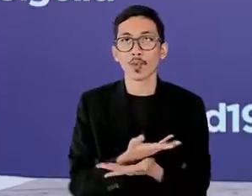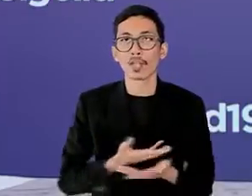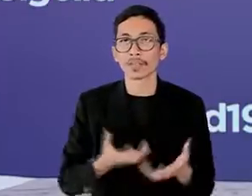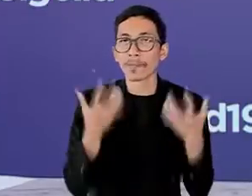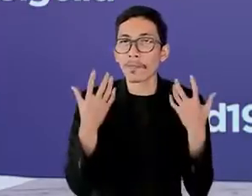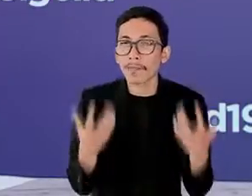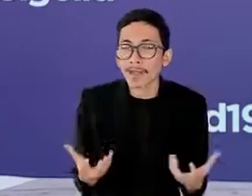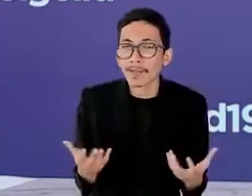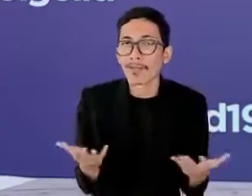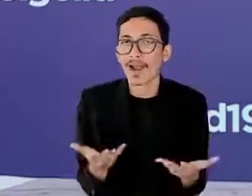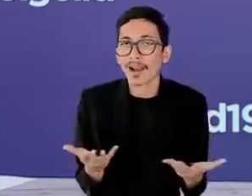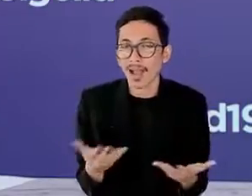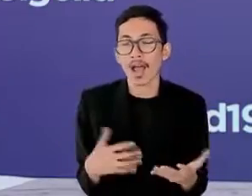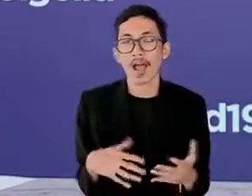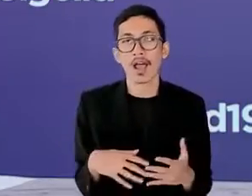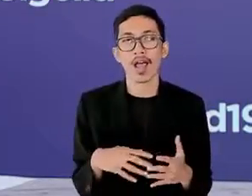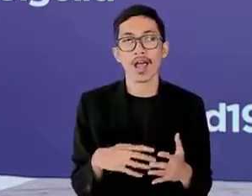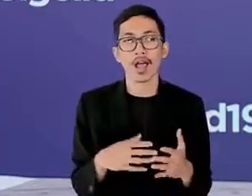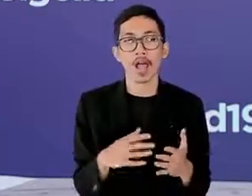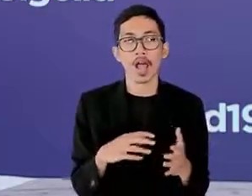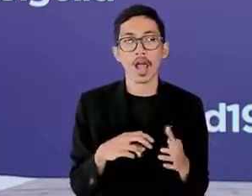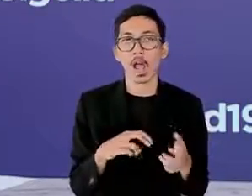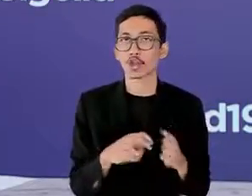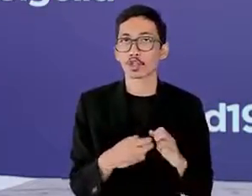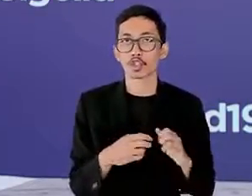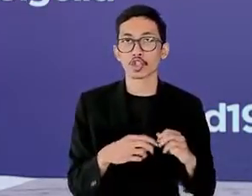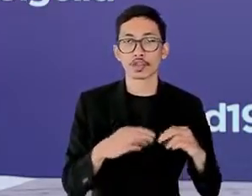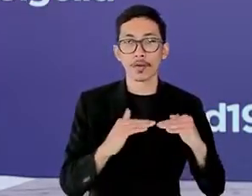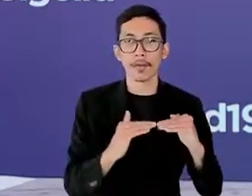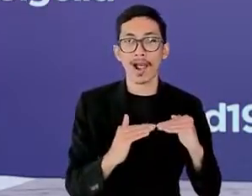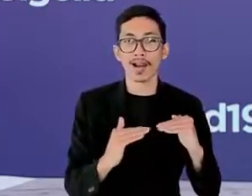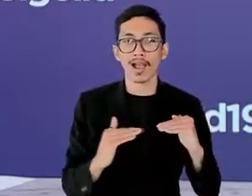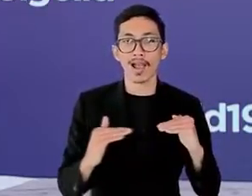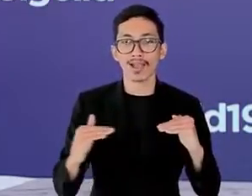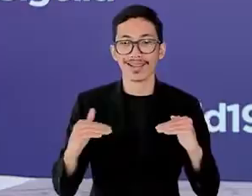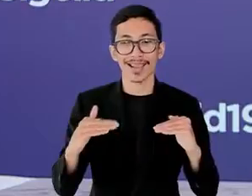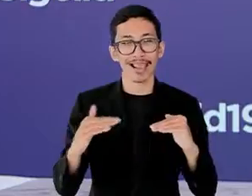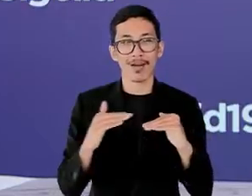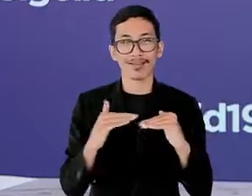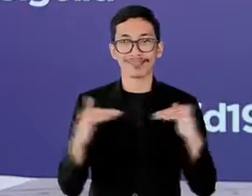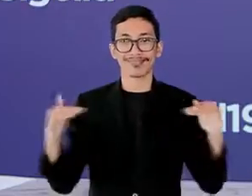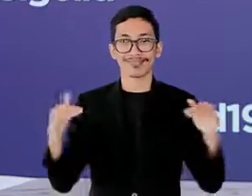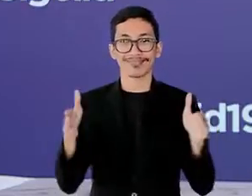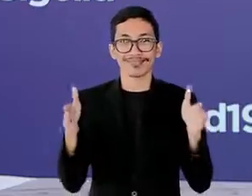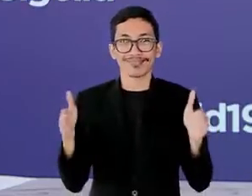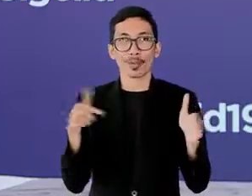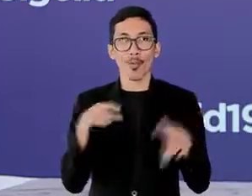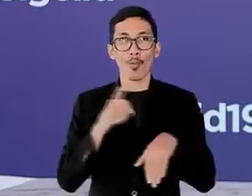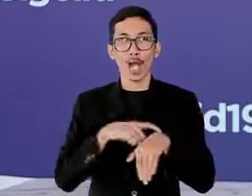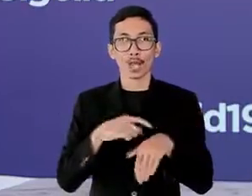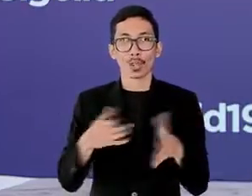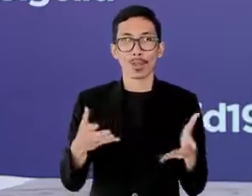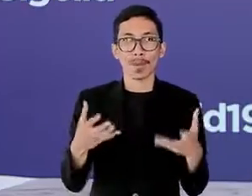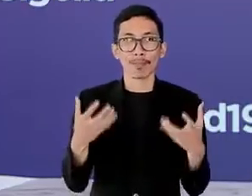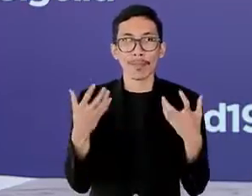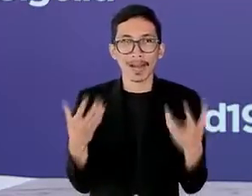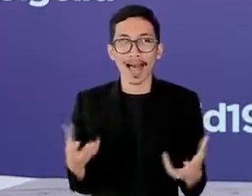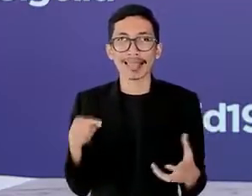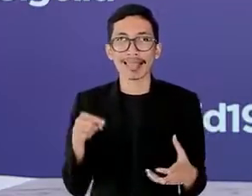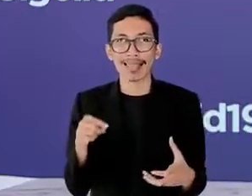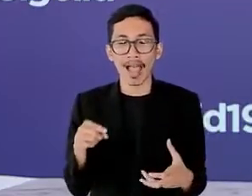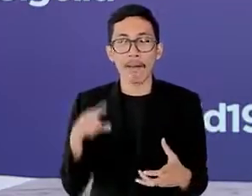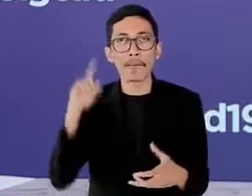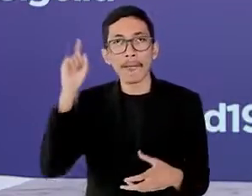ketika kasus mulai melandai Fase ini paling berat karena disinilah seluruh lapisan pemerintah dan masyarakat